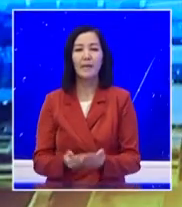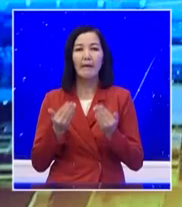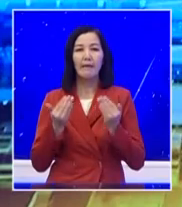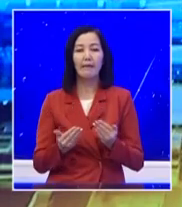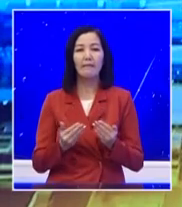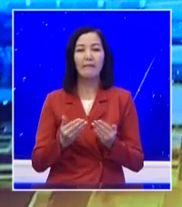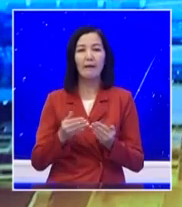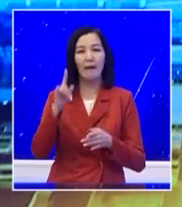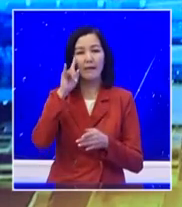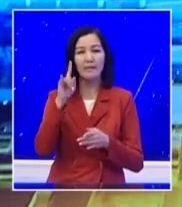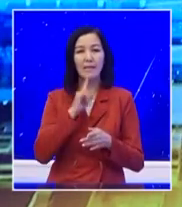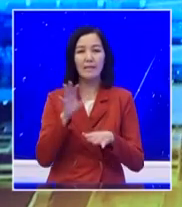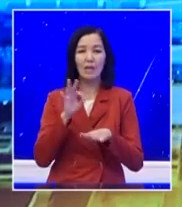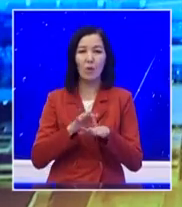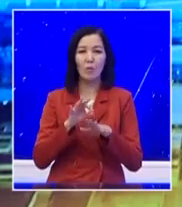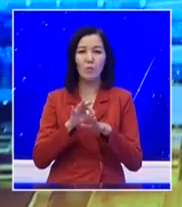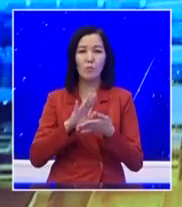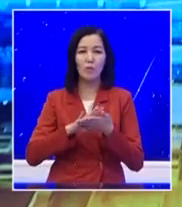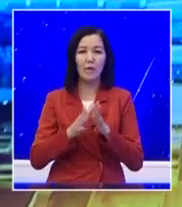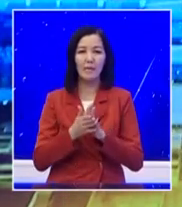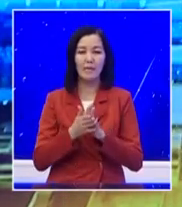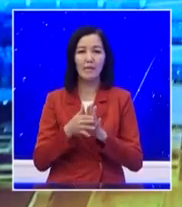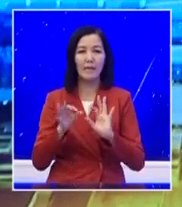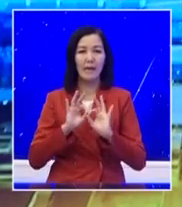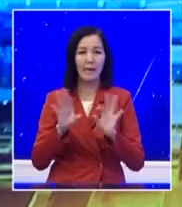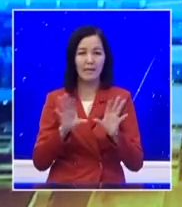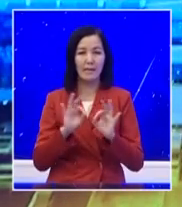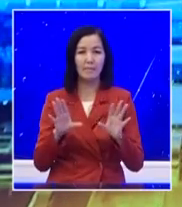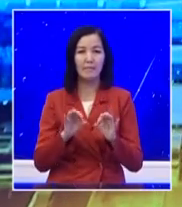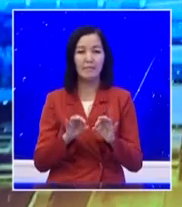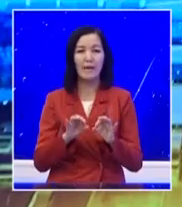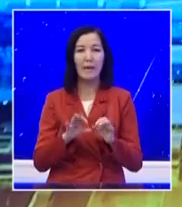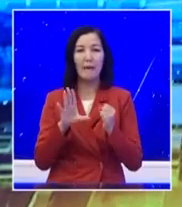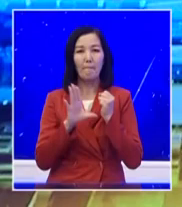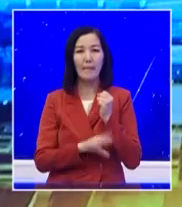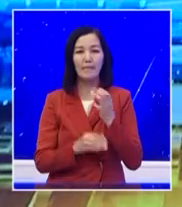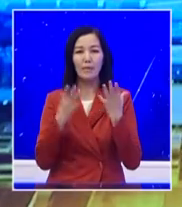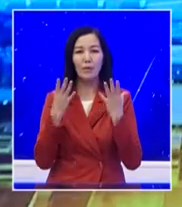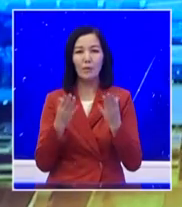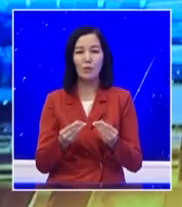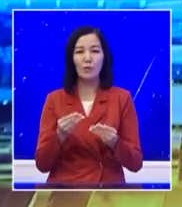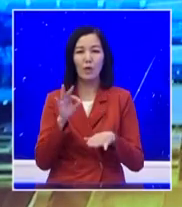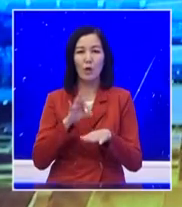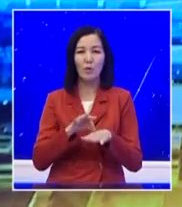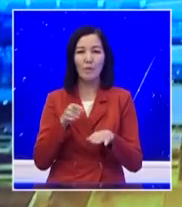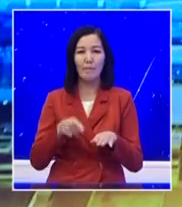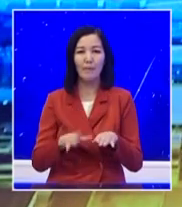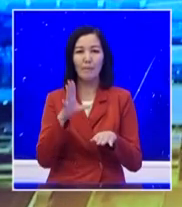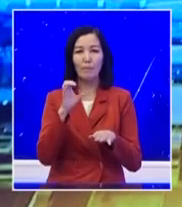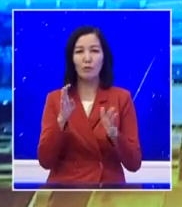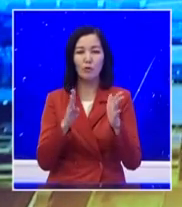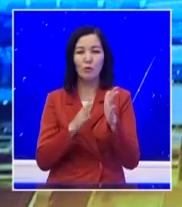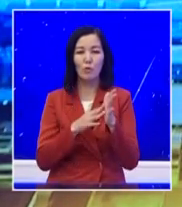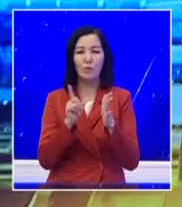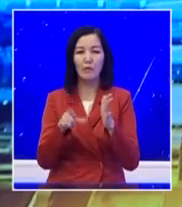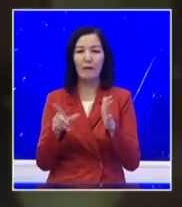Енді елдегі эпидемиологиялық жағдайды бір шолып шықсақ, соңғы тәулікте індет құрығына тағы да 1509 адам